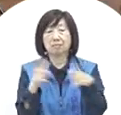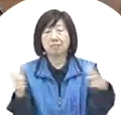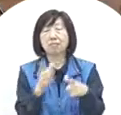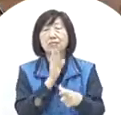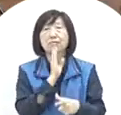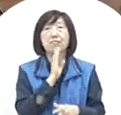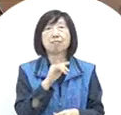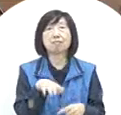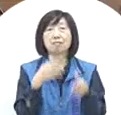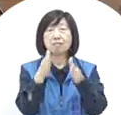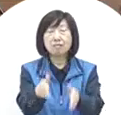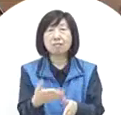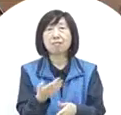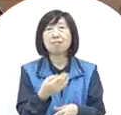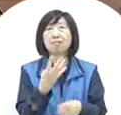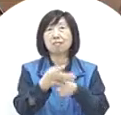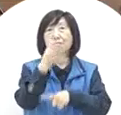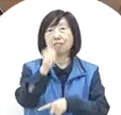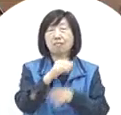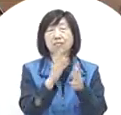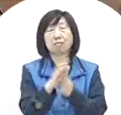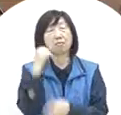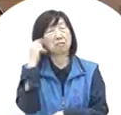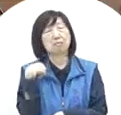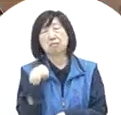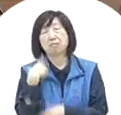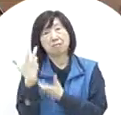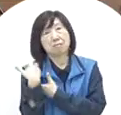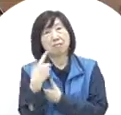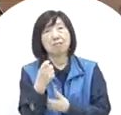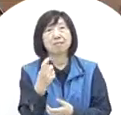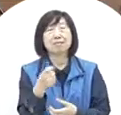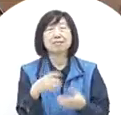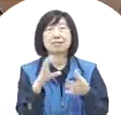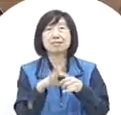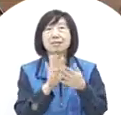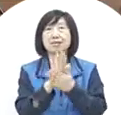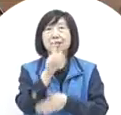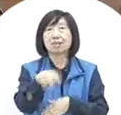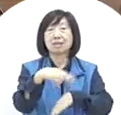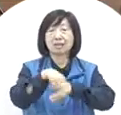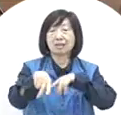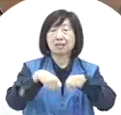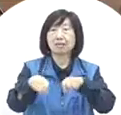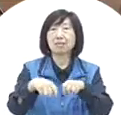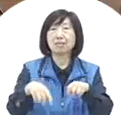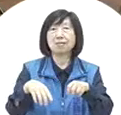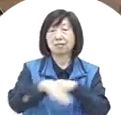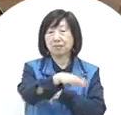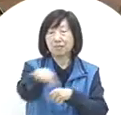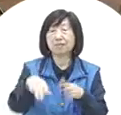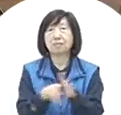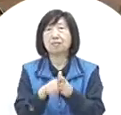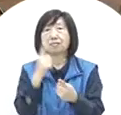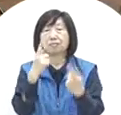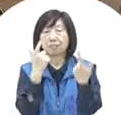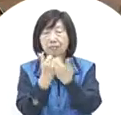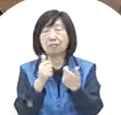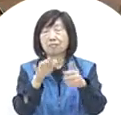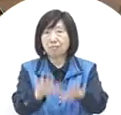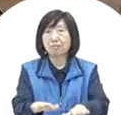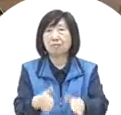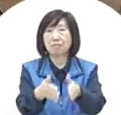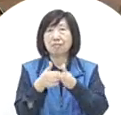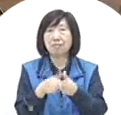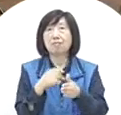于一些业者来讲，他们是难以负担的，所以我们会希望说未来在所谓规划面积上面可以比较符合实际的使用状